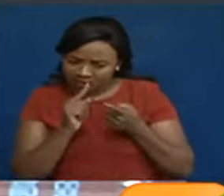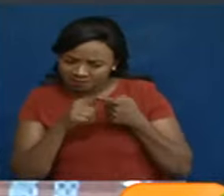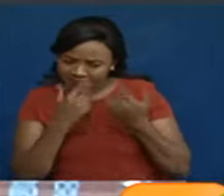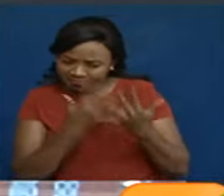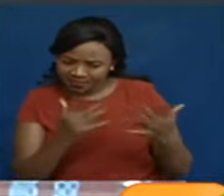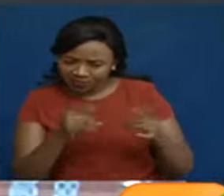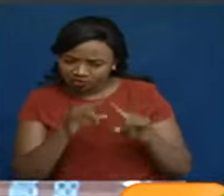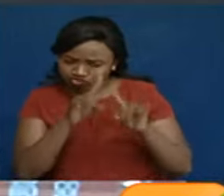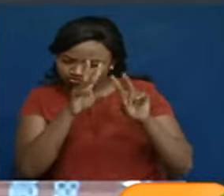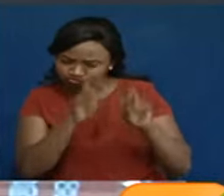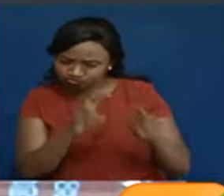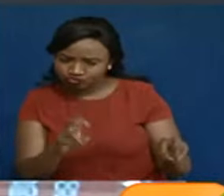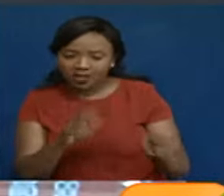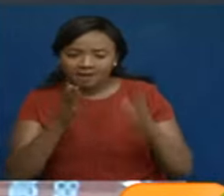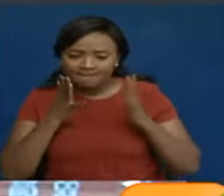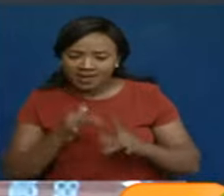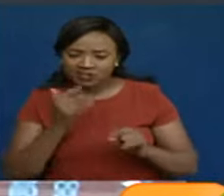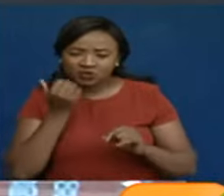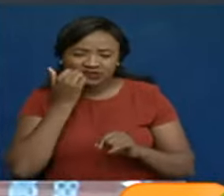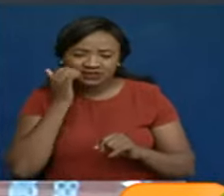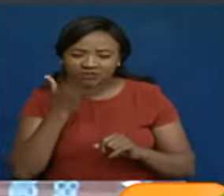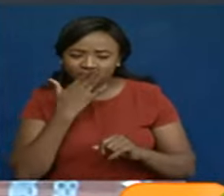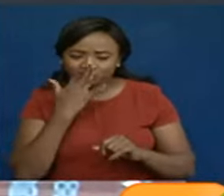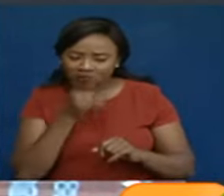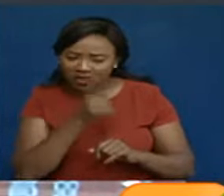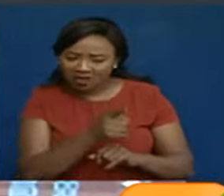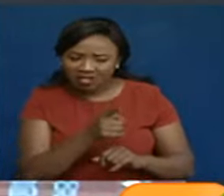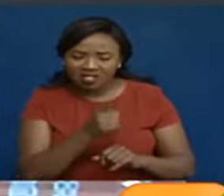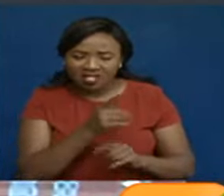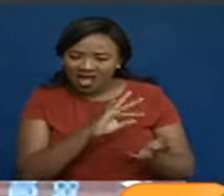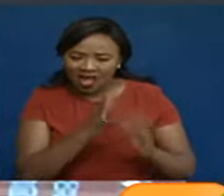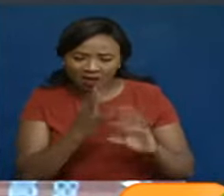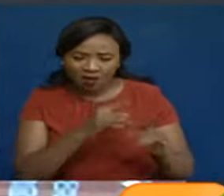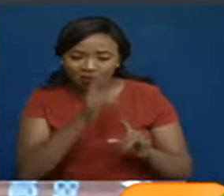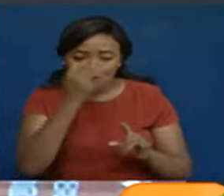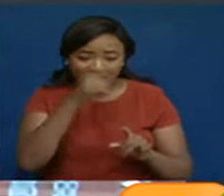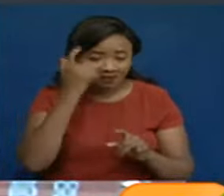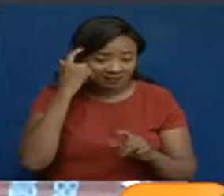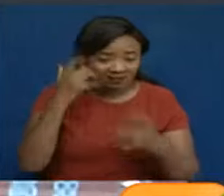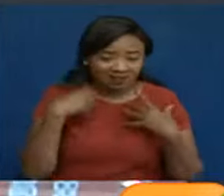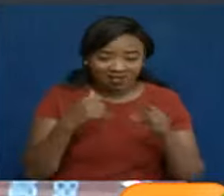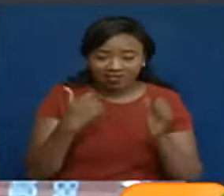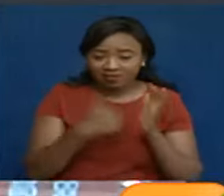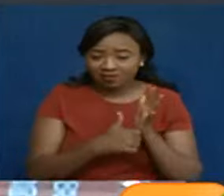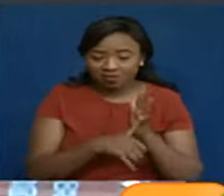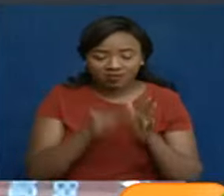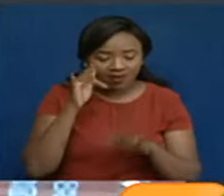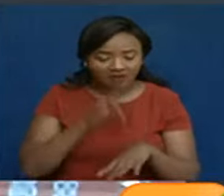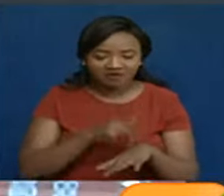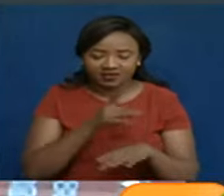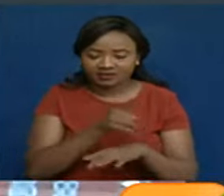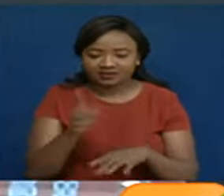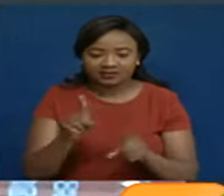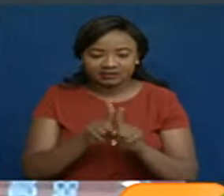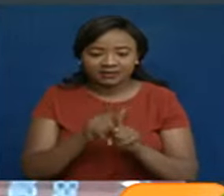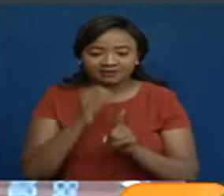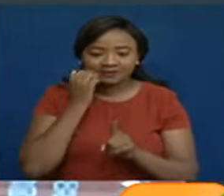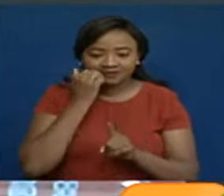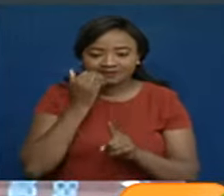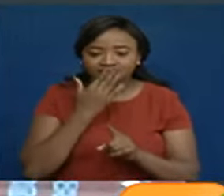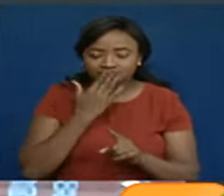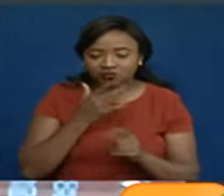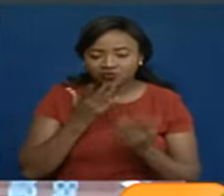kwa mgonjwa wa afya ya akili ni chache mno. Aidha, ametaka hamasisho zaidi, kwani wengi wamejipata kutumbukia katika janga hili kutokana na